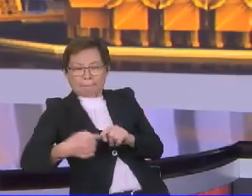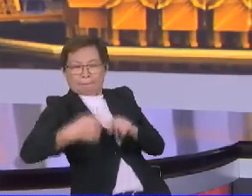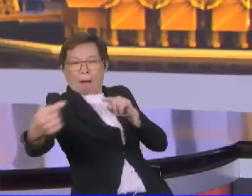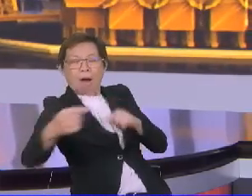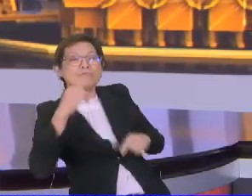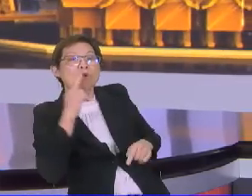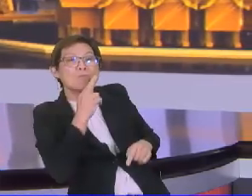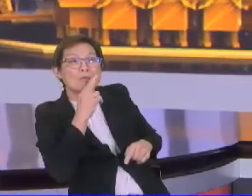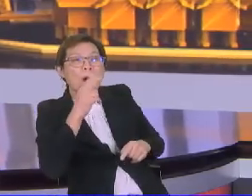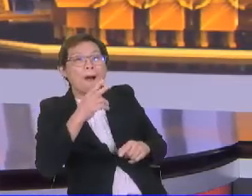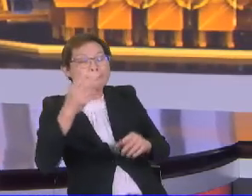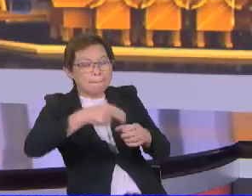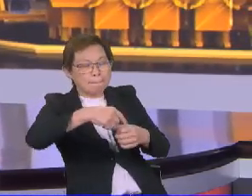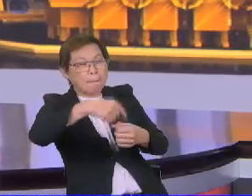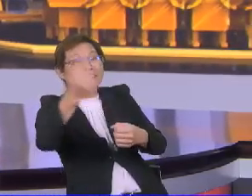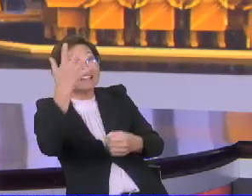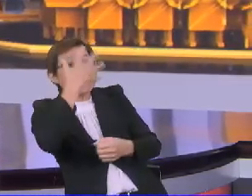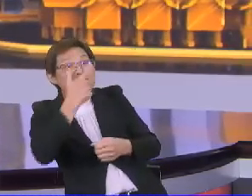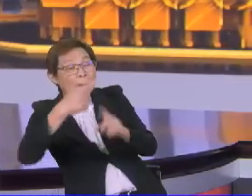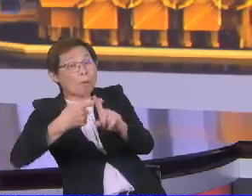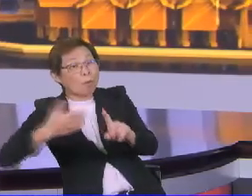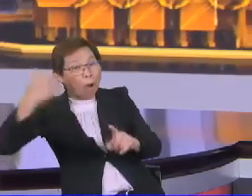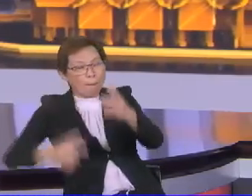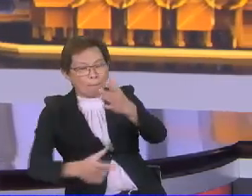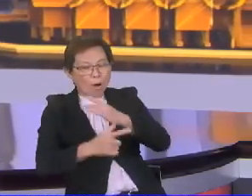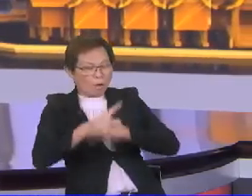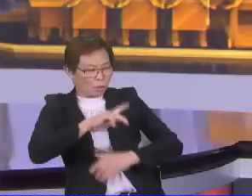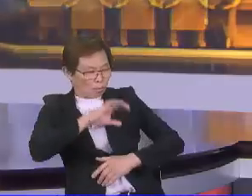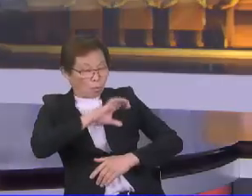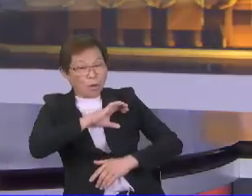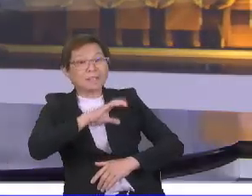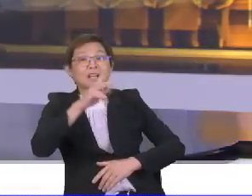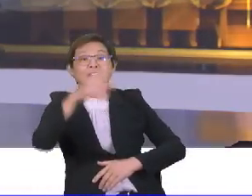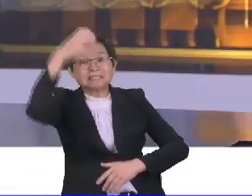restoran di Pandan Indah bulan lalu pemangku ketua Polisi terdekat